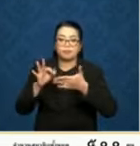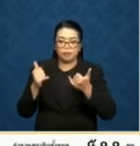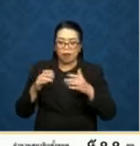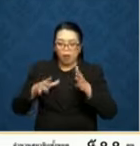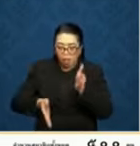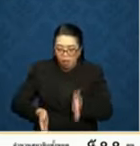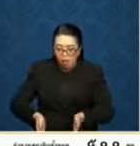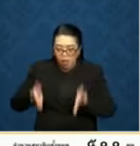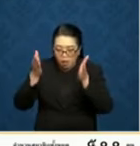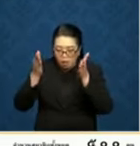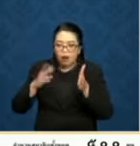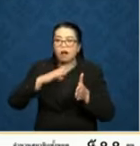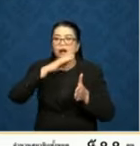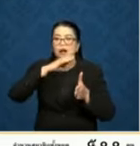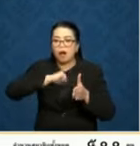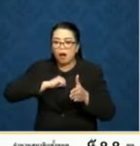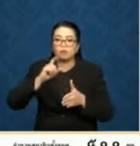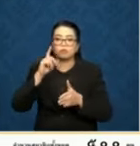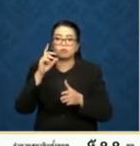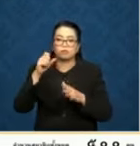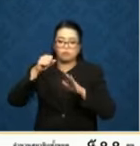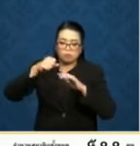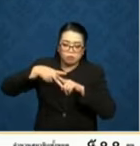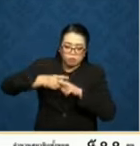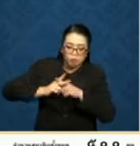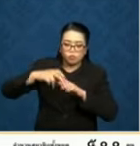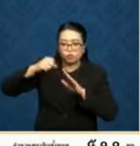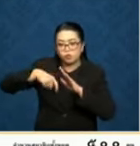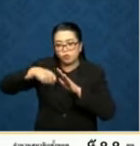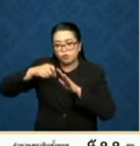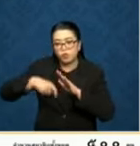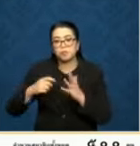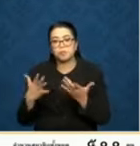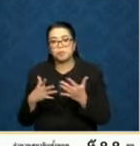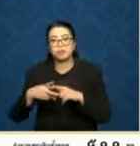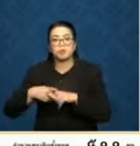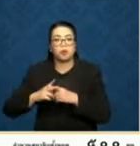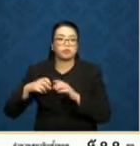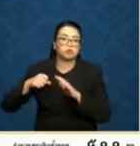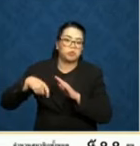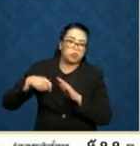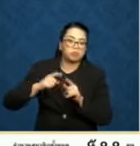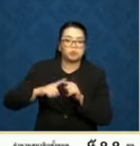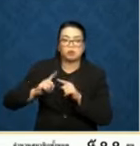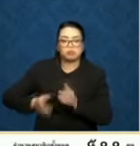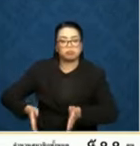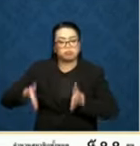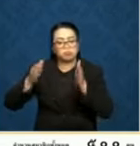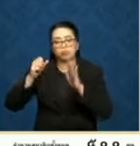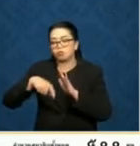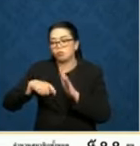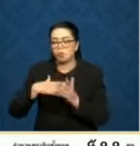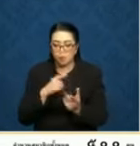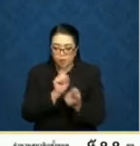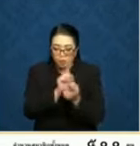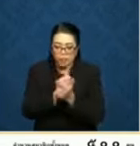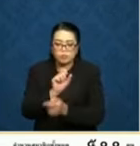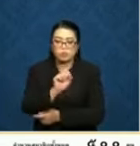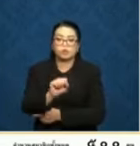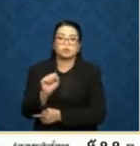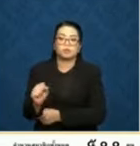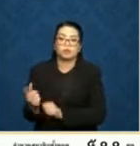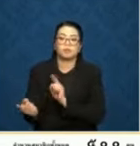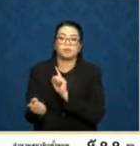หลไม่มการสนแซมต่ๆเรานี้ก่อนหนานี้ผมเองได้มีอกาสใดลงพื้นที่และพบกัท่าน subsidioต้ขบคุณที่